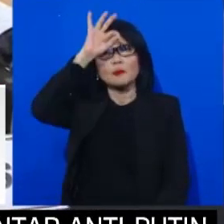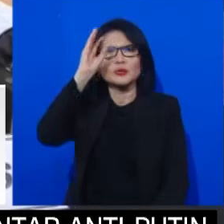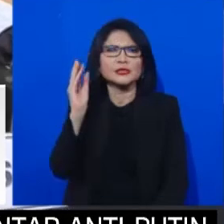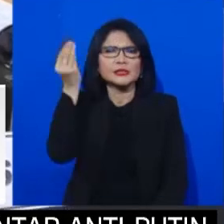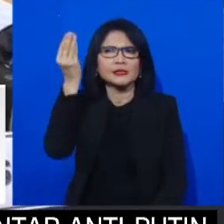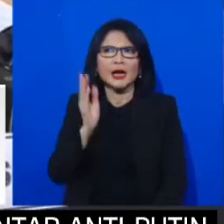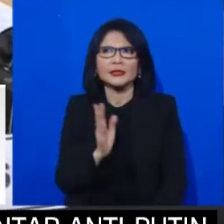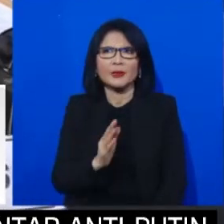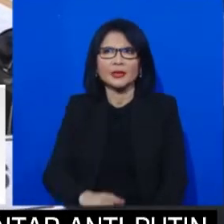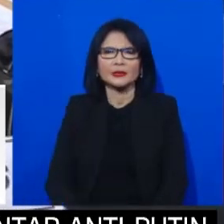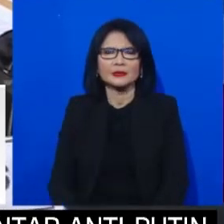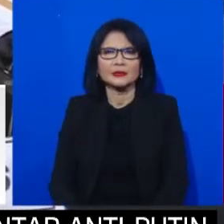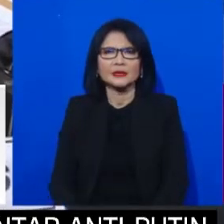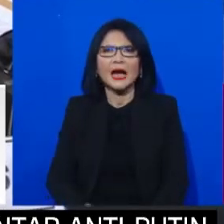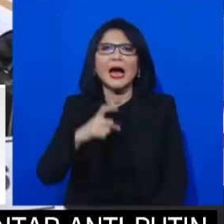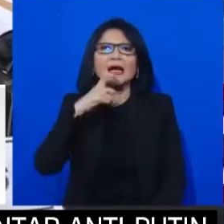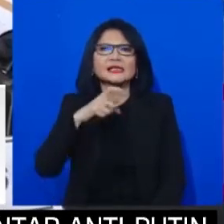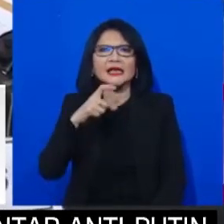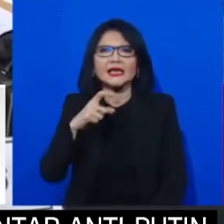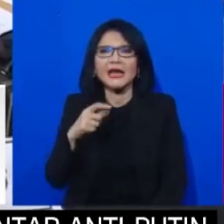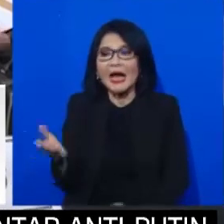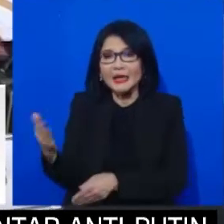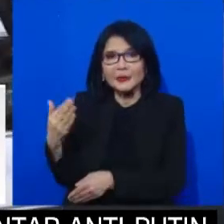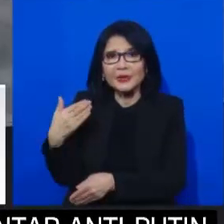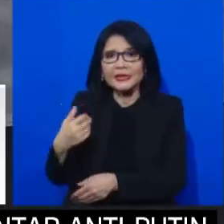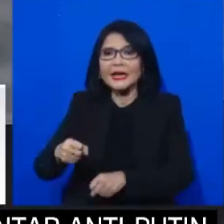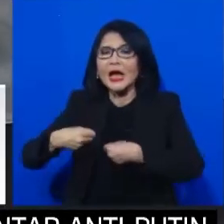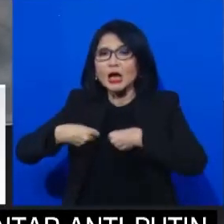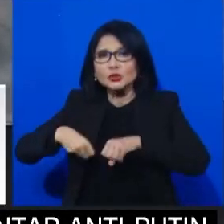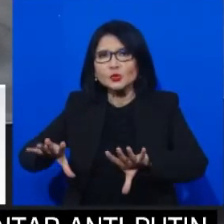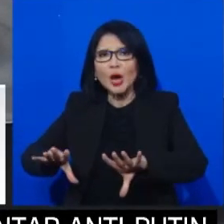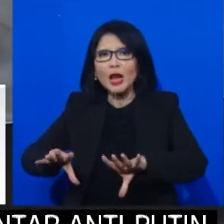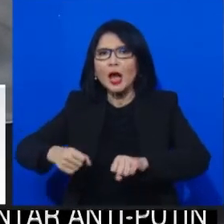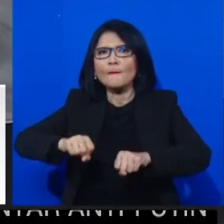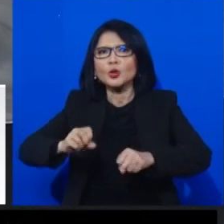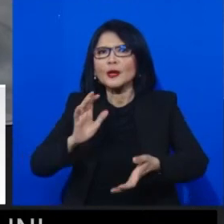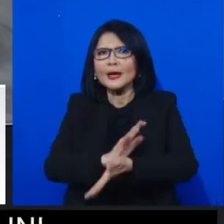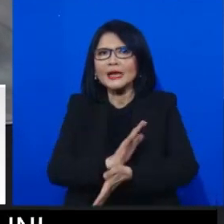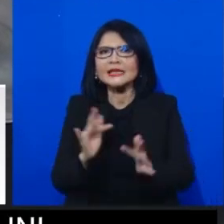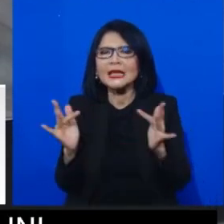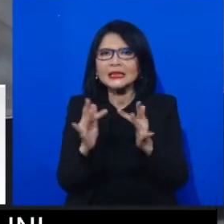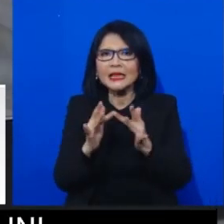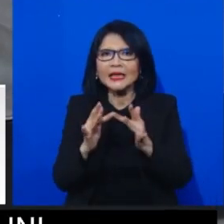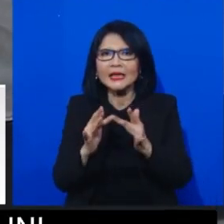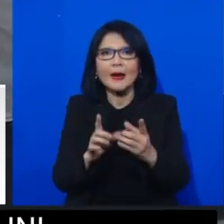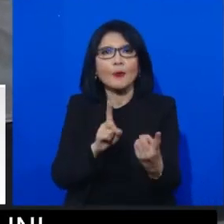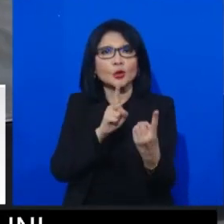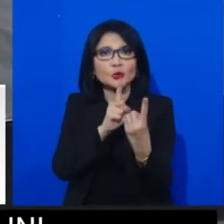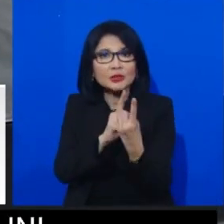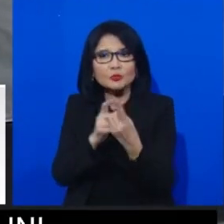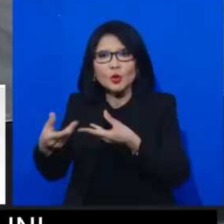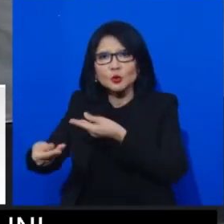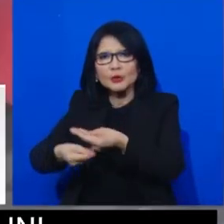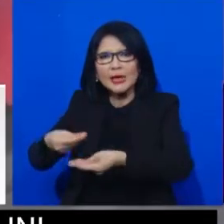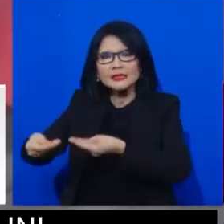Syahdudi pada Selasa, modus pelaku adalah memancing korbannya dengan menjual motor bekas di media sosial. Namun, saat bertemu untuk bertransaksi atau